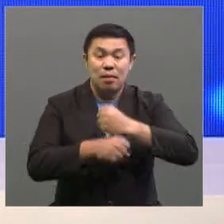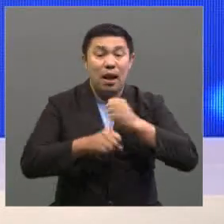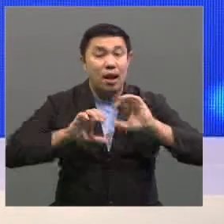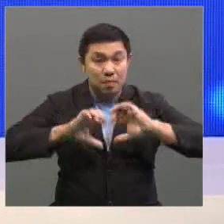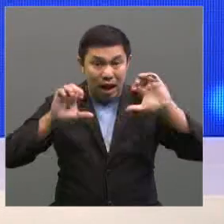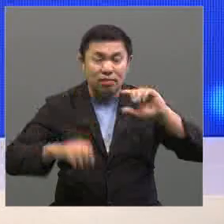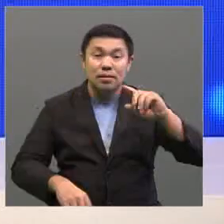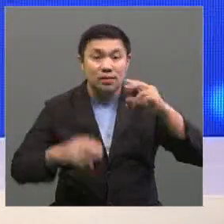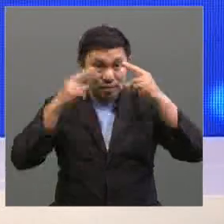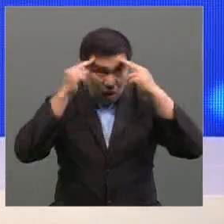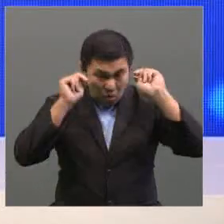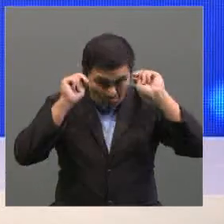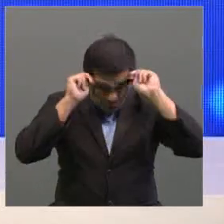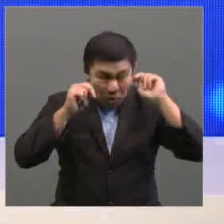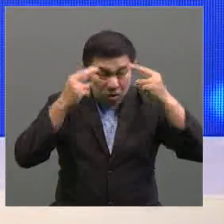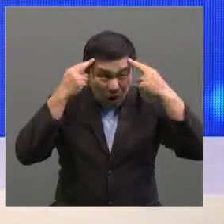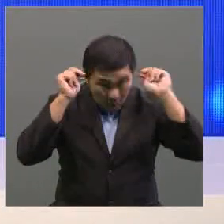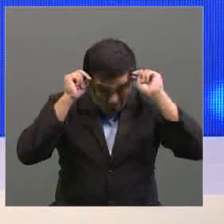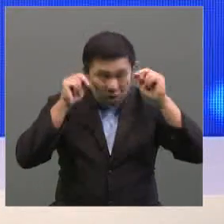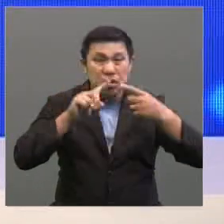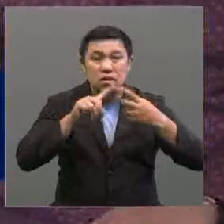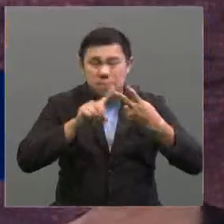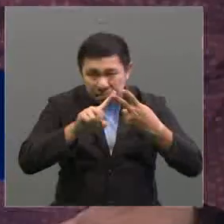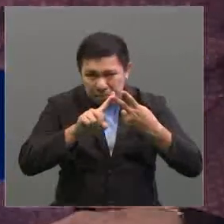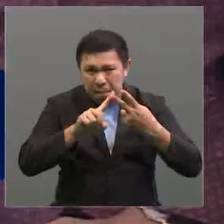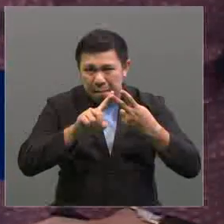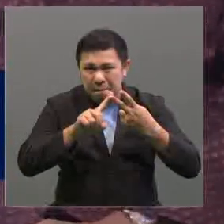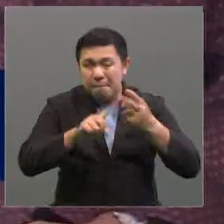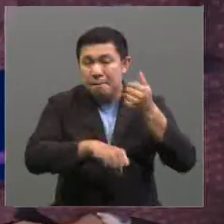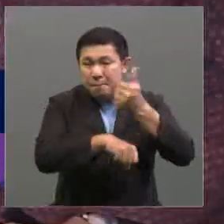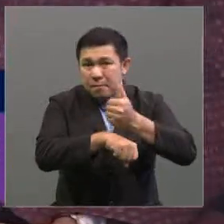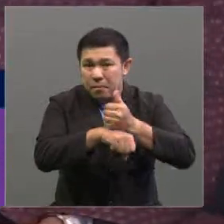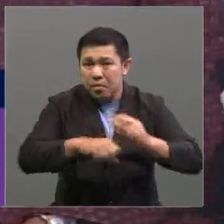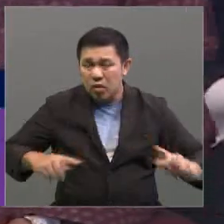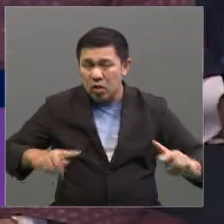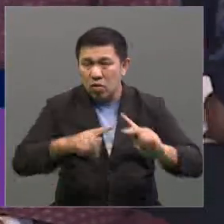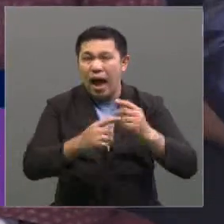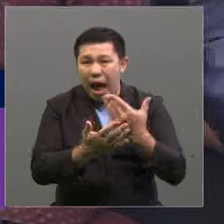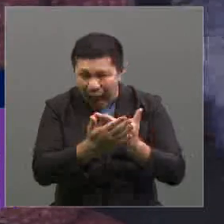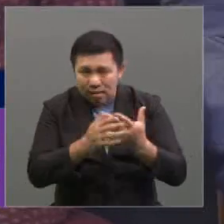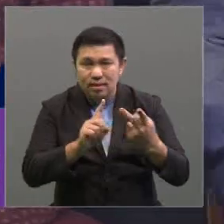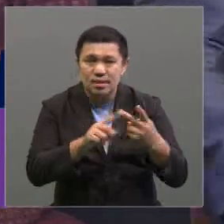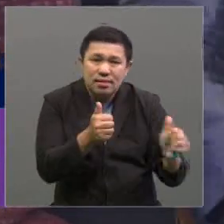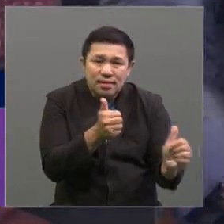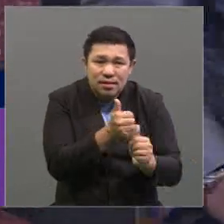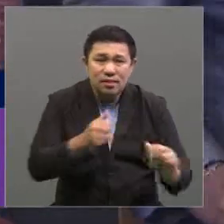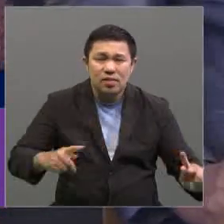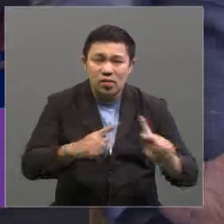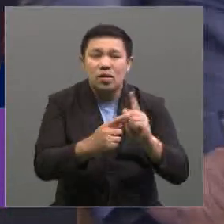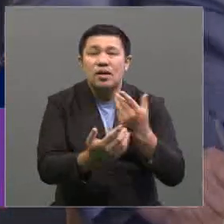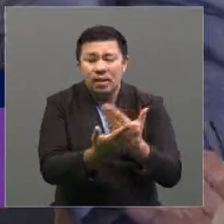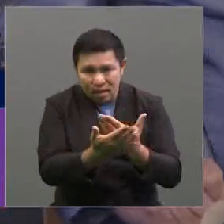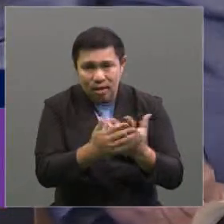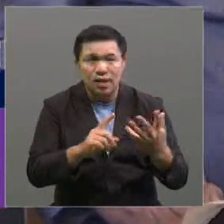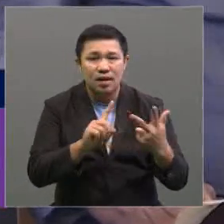รัฐมนตรีว่าการกระทรวงการคลังพร้อมด้วยนายจุลพันธ์อมรวิวัฒน์รัฐมนตรีช่วยว่าการกระทรวงการคลังนายกฤษฎา